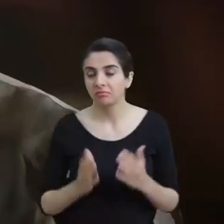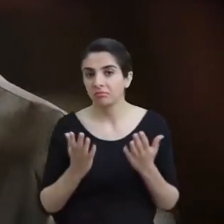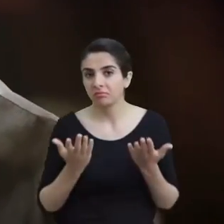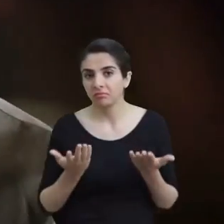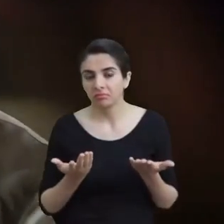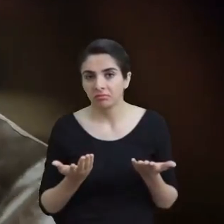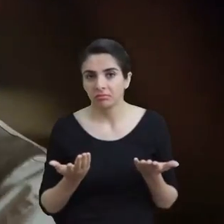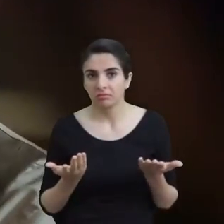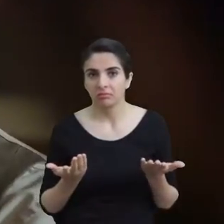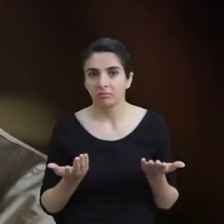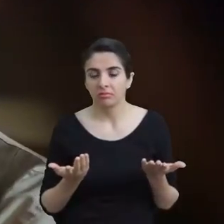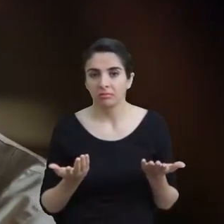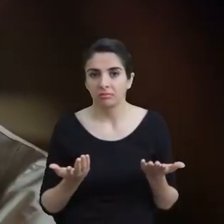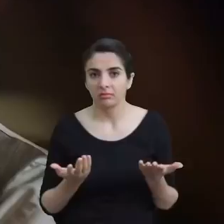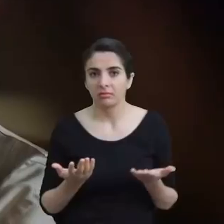Yani